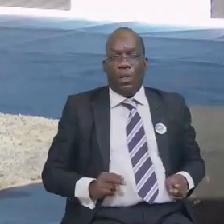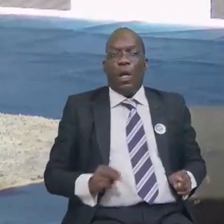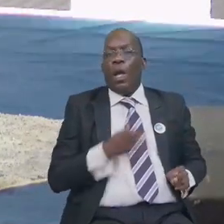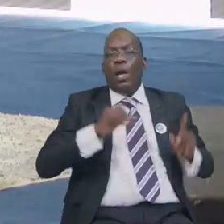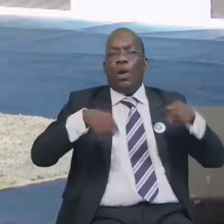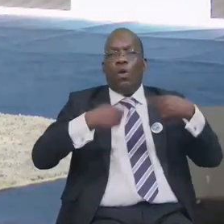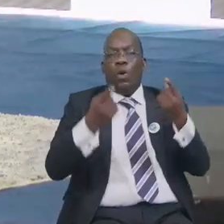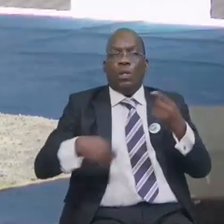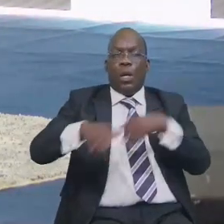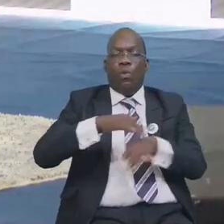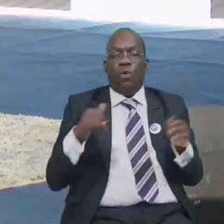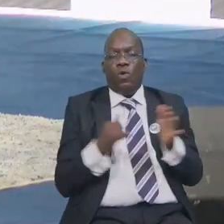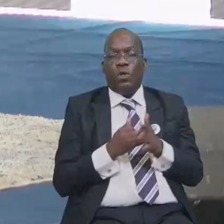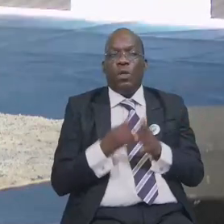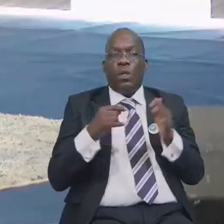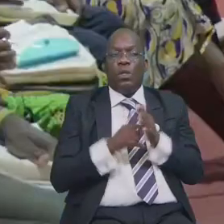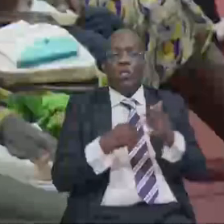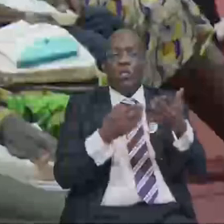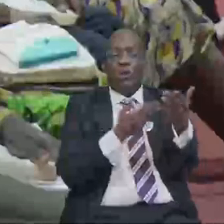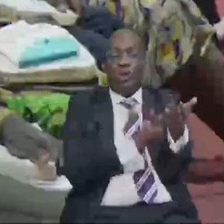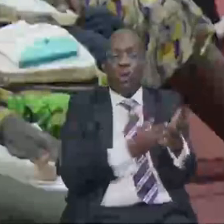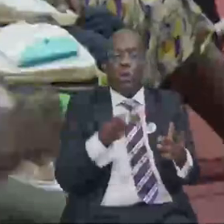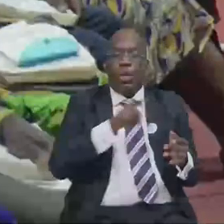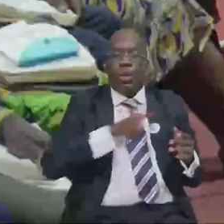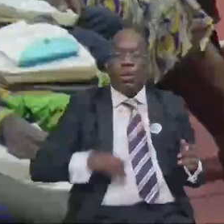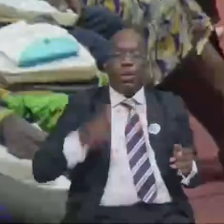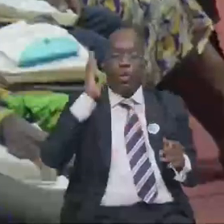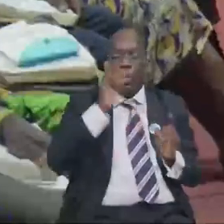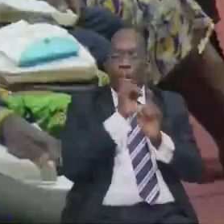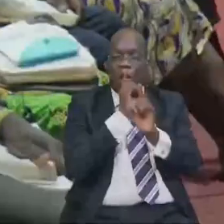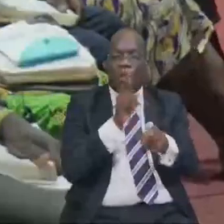Ce matin, Dieu va exaucer ta prière.